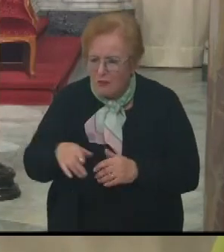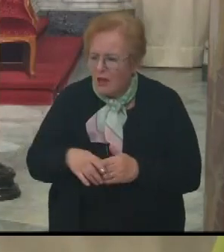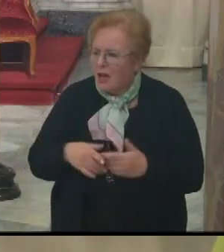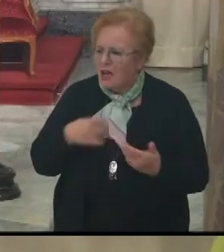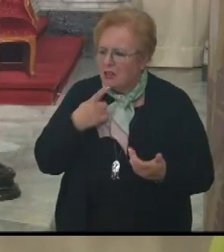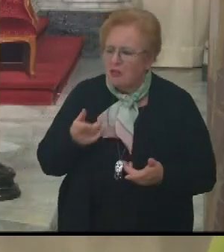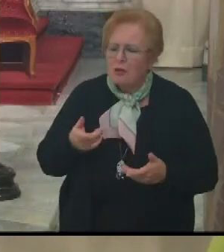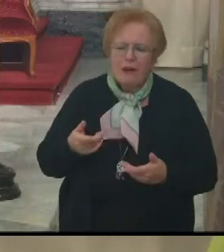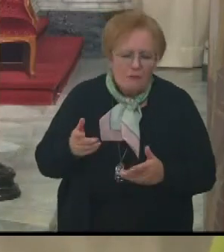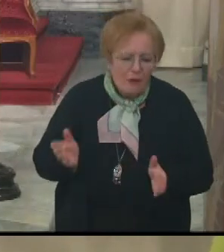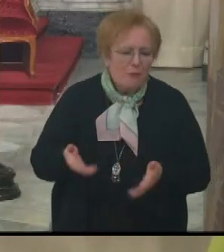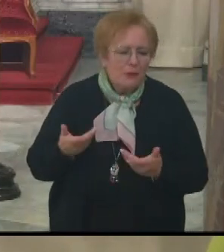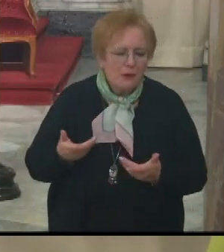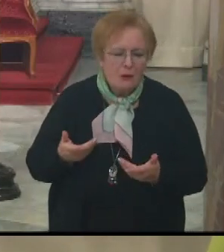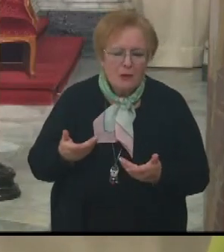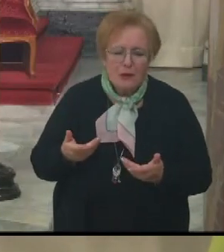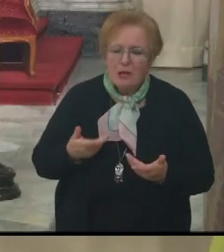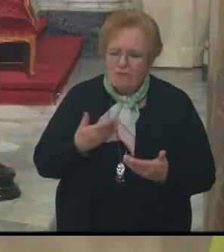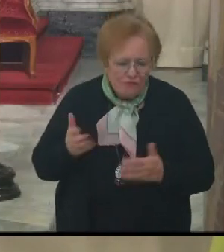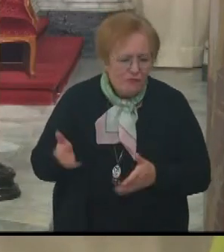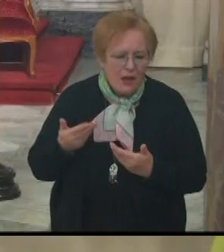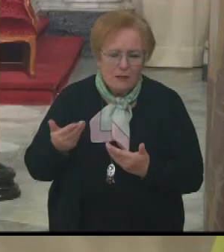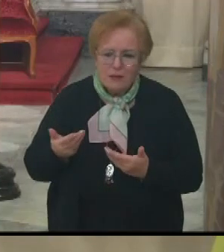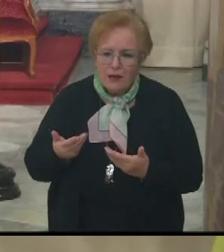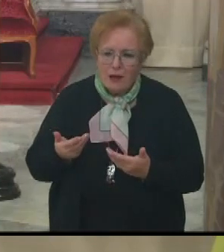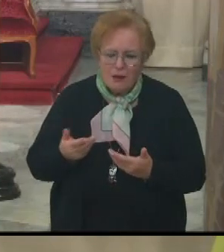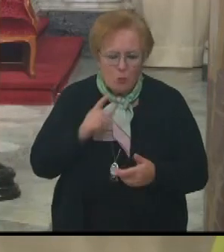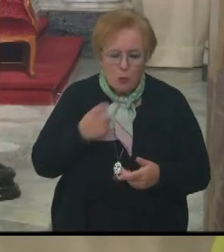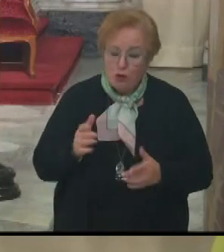il forcone, avvicinati a me, ti sistemo io.